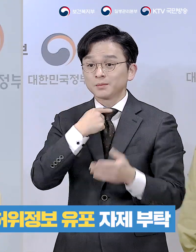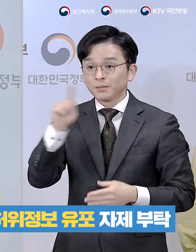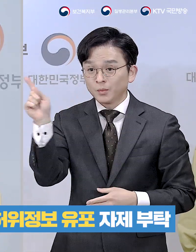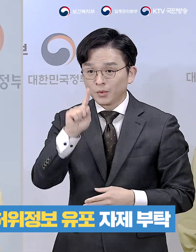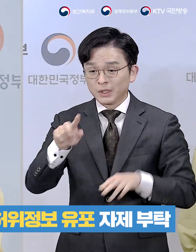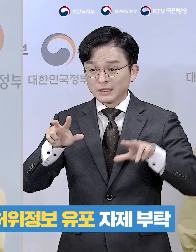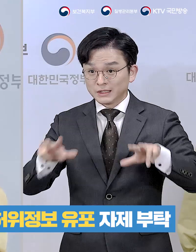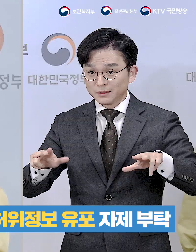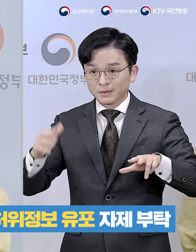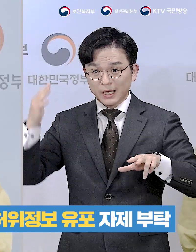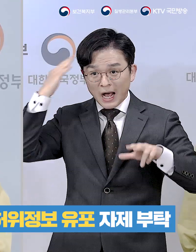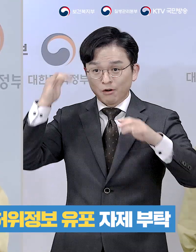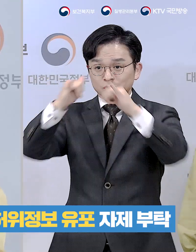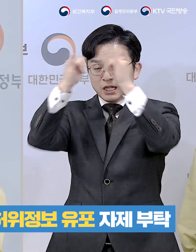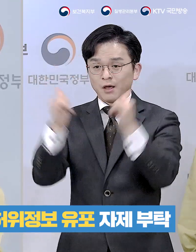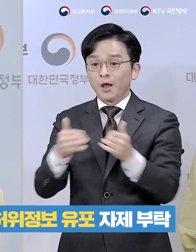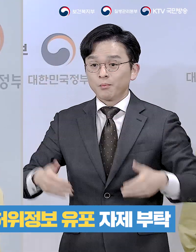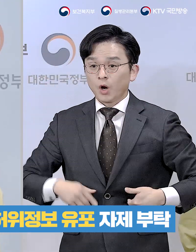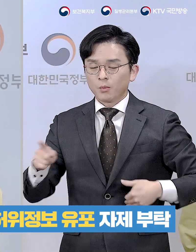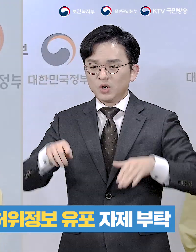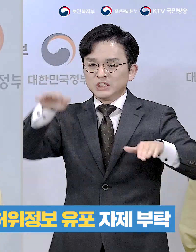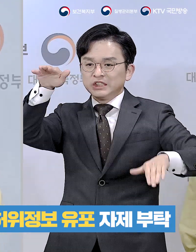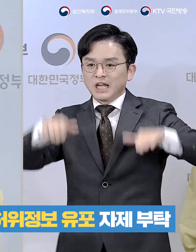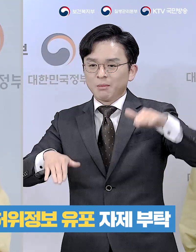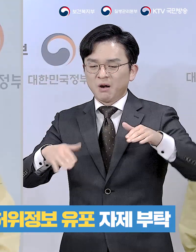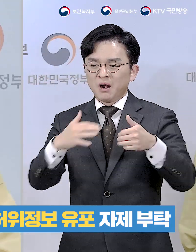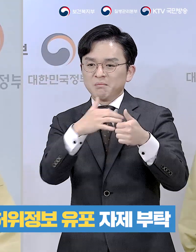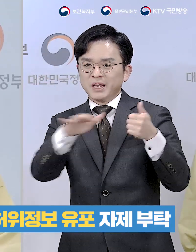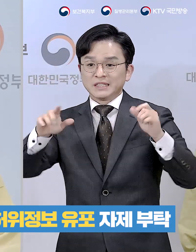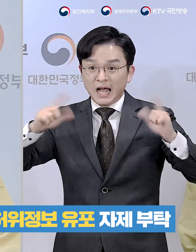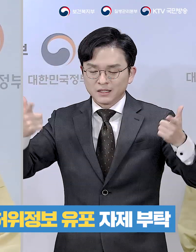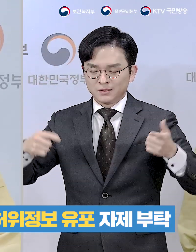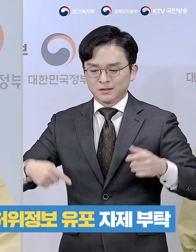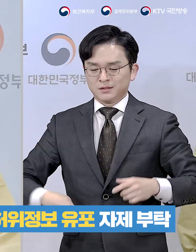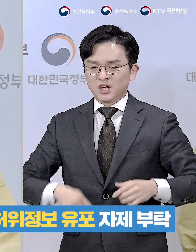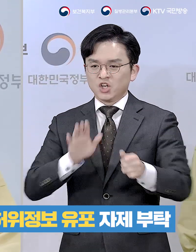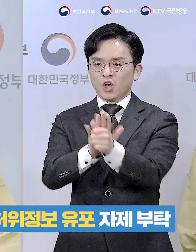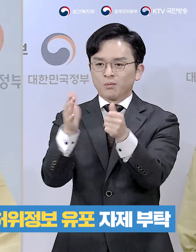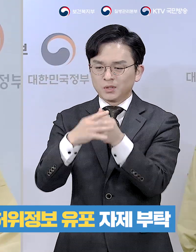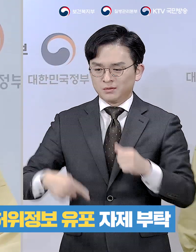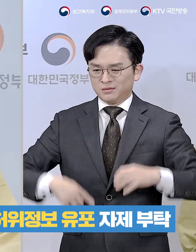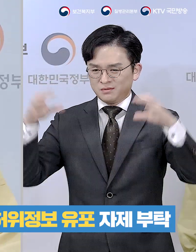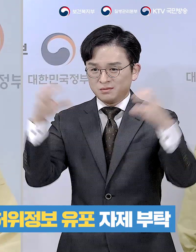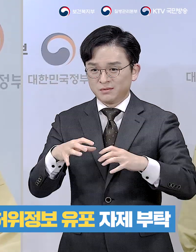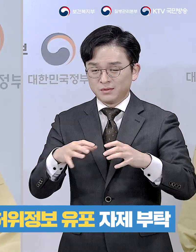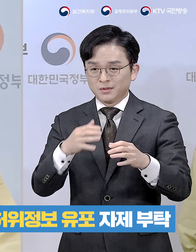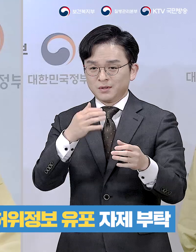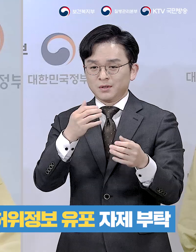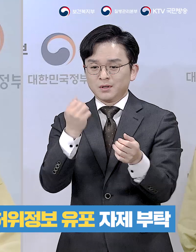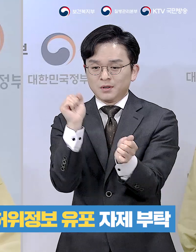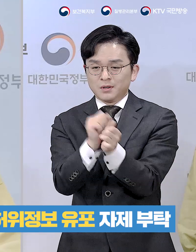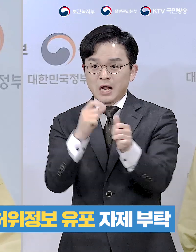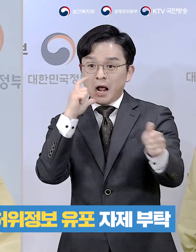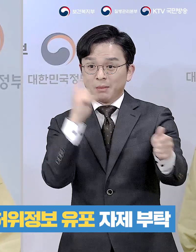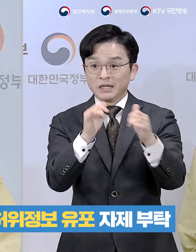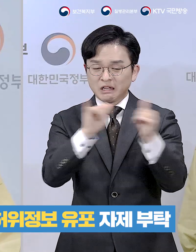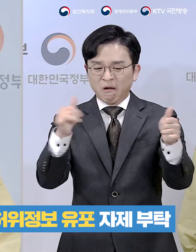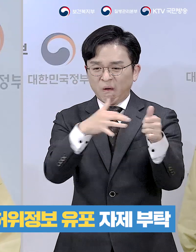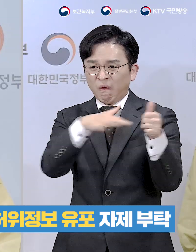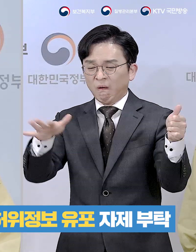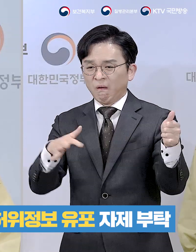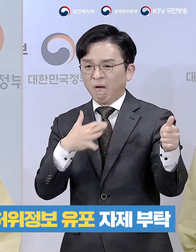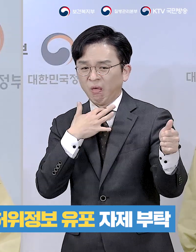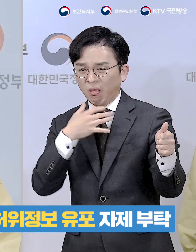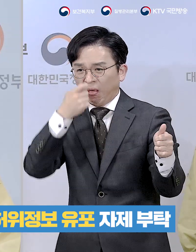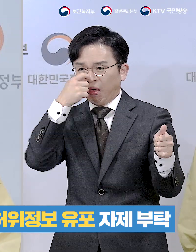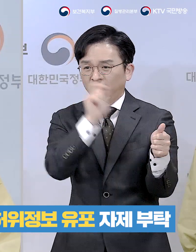싶은 것은 지금 우리에게 필요한 것은 차별과 배제가 아니라 협력과 연대라는 것입니다.